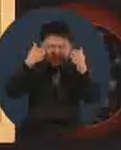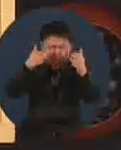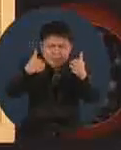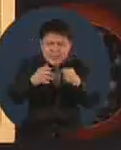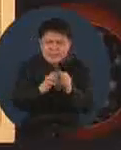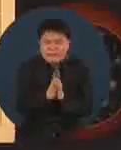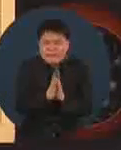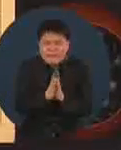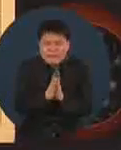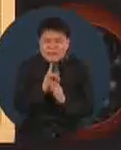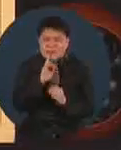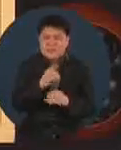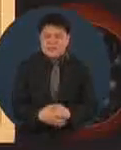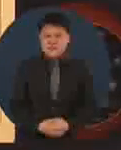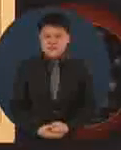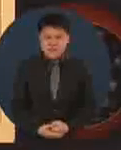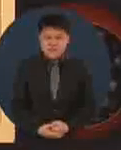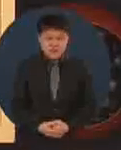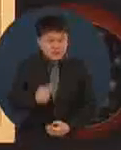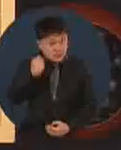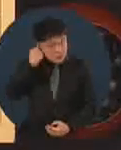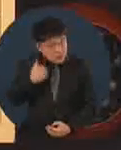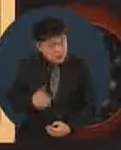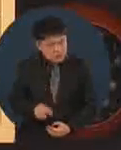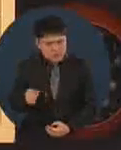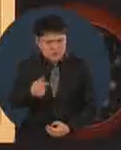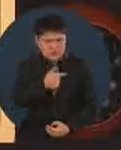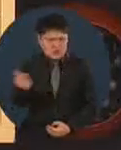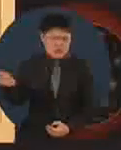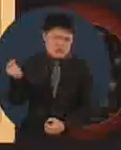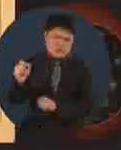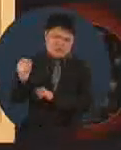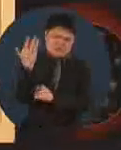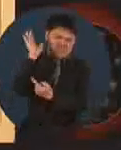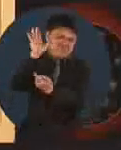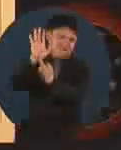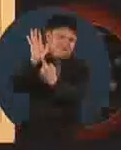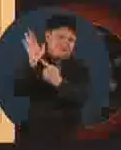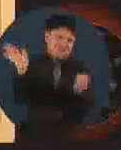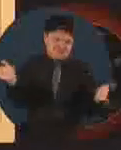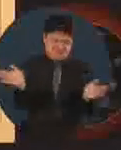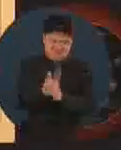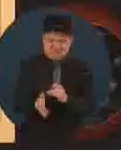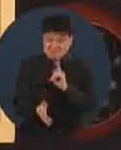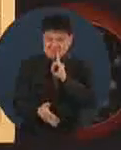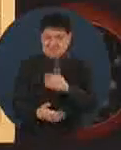맞아요. 네. 중국에서 대서특필할 일이죠. 네.